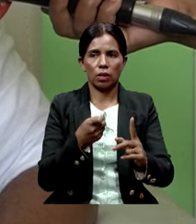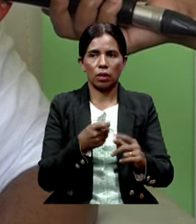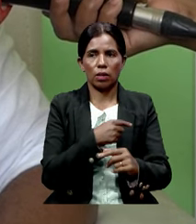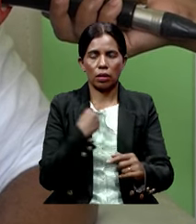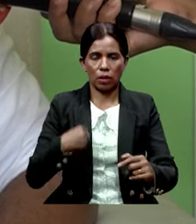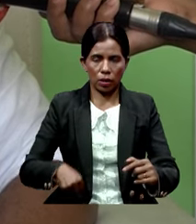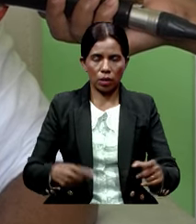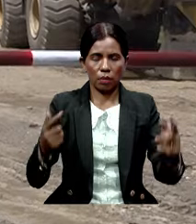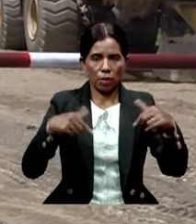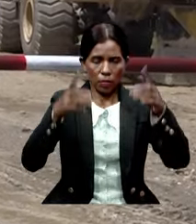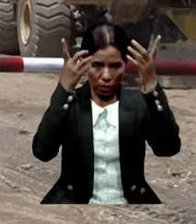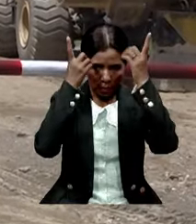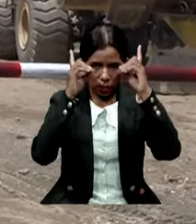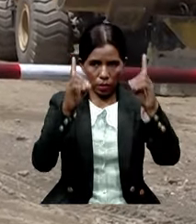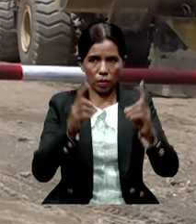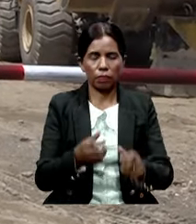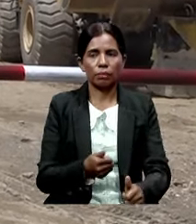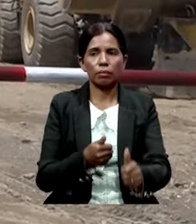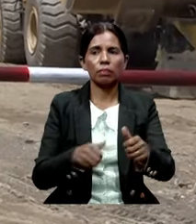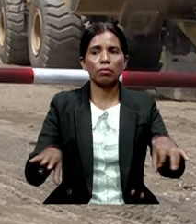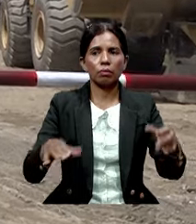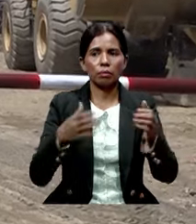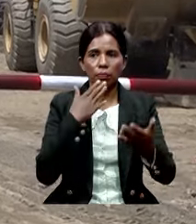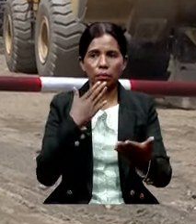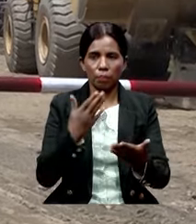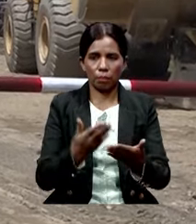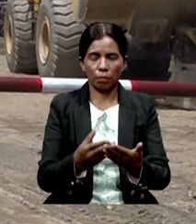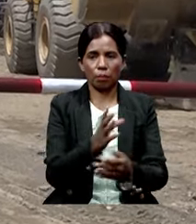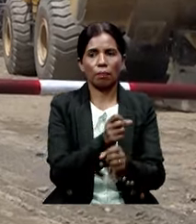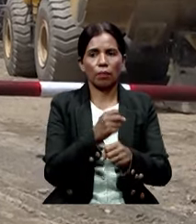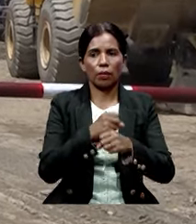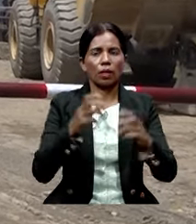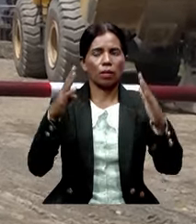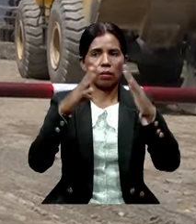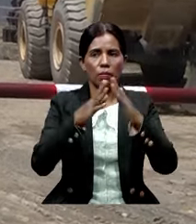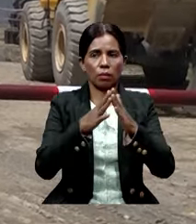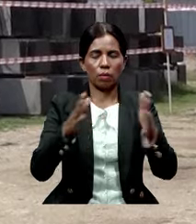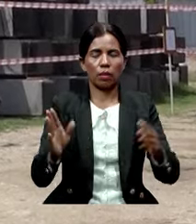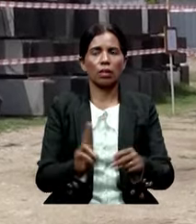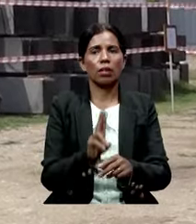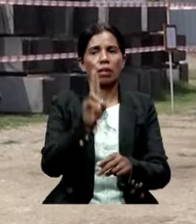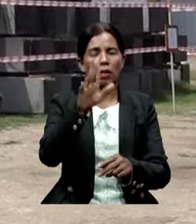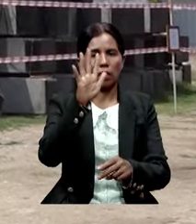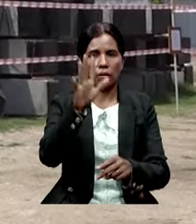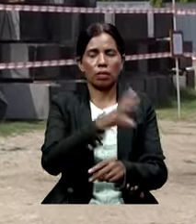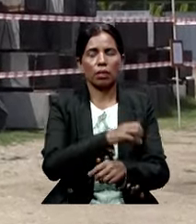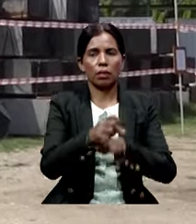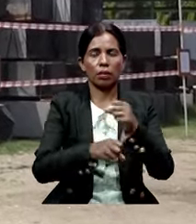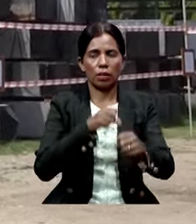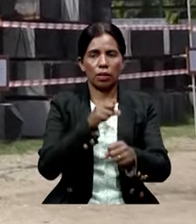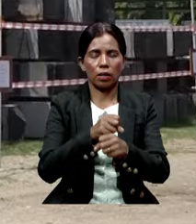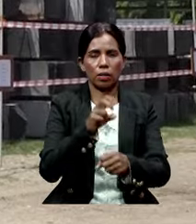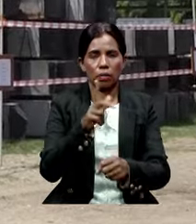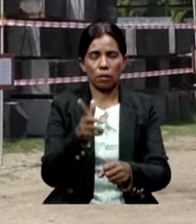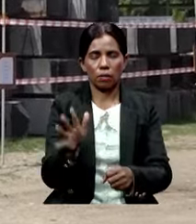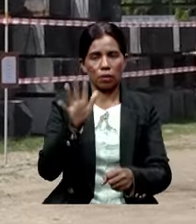sinema ini masih termina. Dur kontrato nih biaya konstruksi edifisio pediatri Juandar 5 se termina ya tina rihun ruar runulu